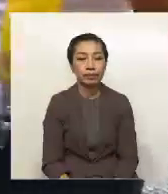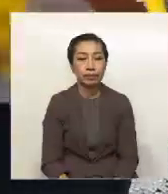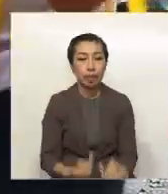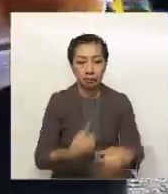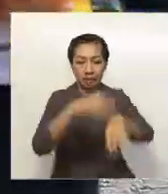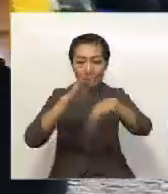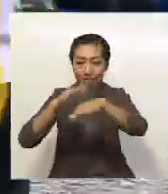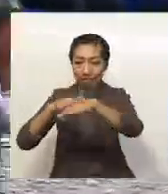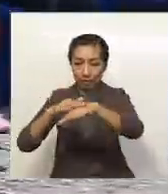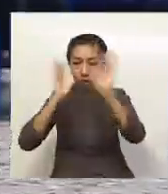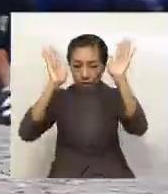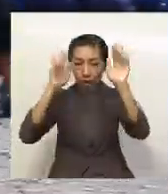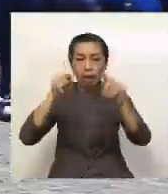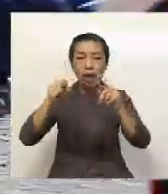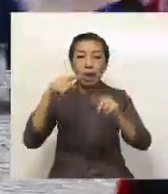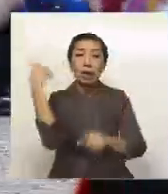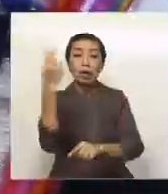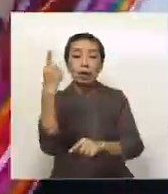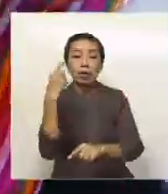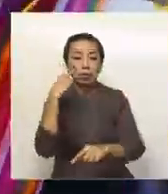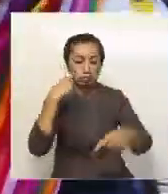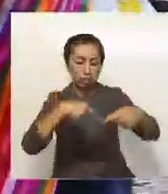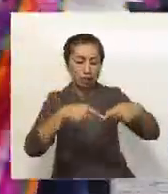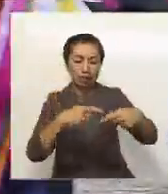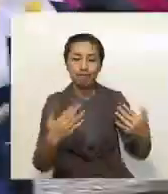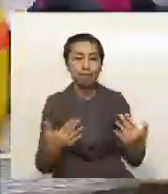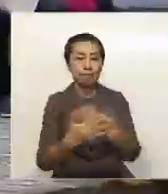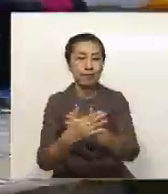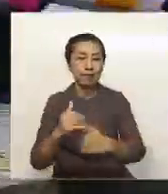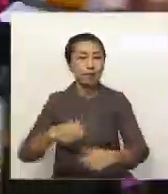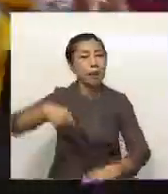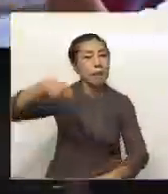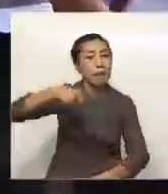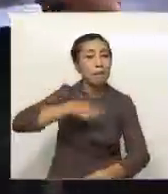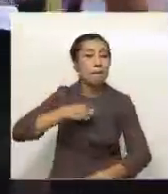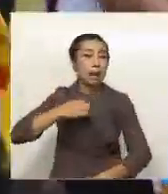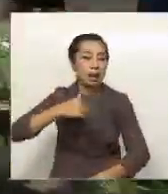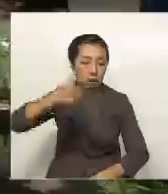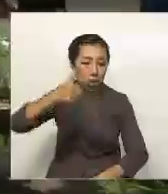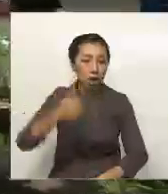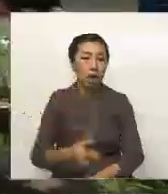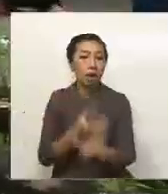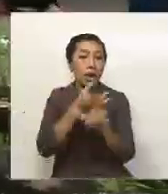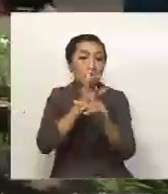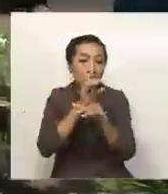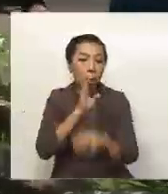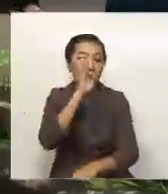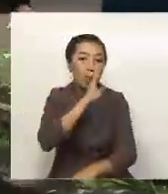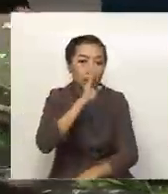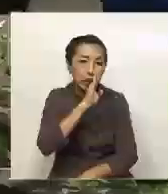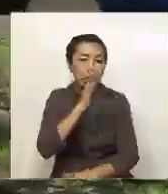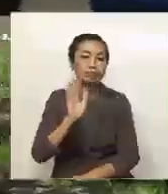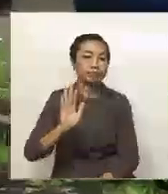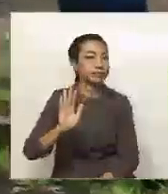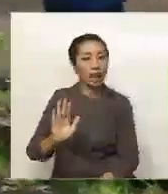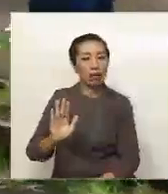เชิญชวนให้นักท่องเที่ยวนะคะใช้ถุงผ้าแทนถุงพลาสติกรวมทั้งห้ามไม่ให้นำเครื่องดื่มที่มีแอลกอฮอล์เข้ามาในเขตอุทย